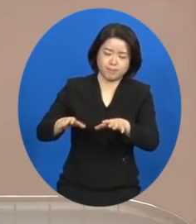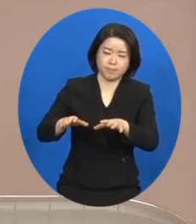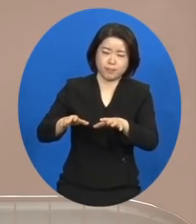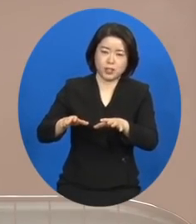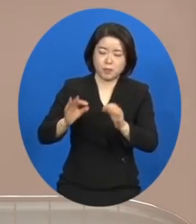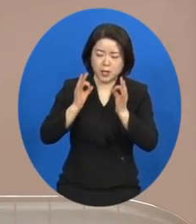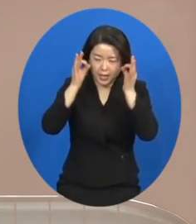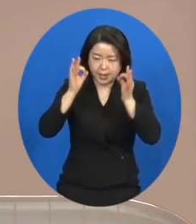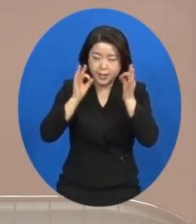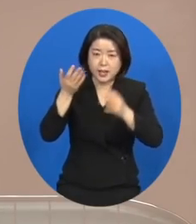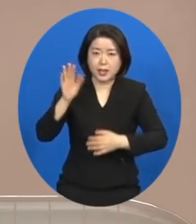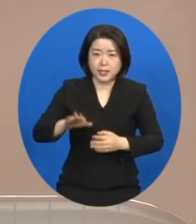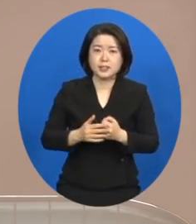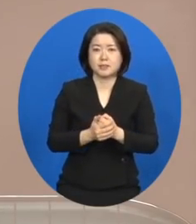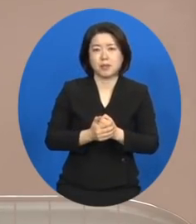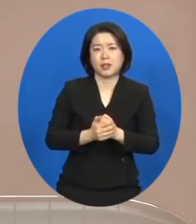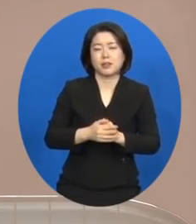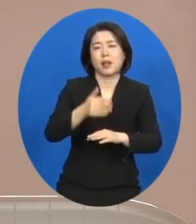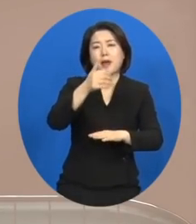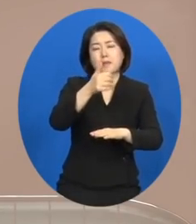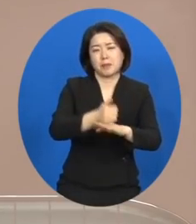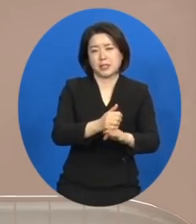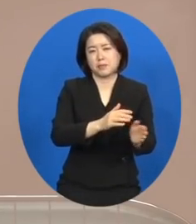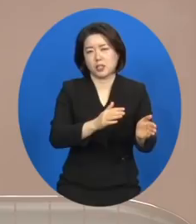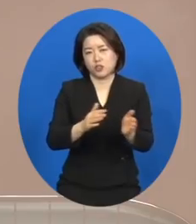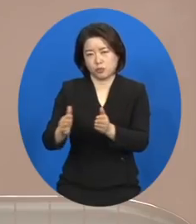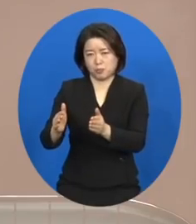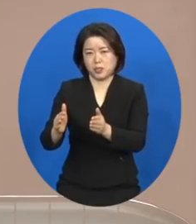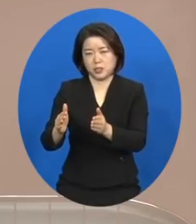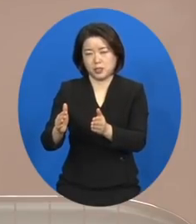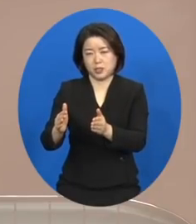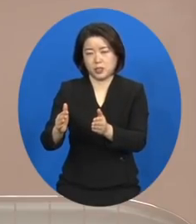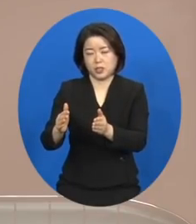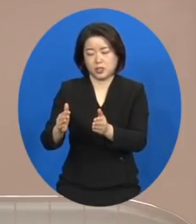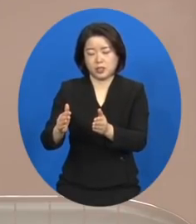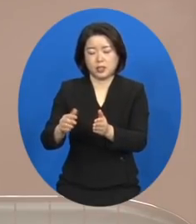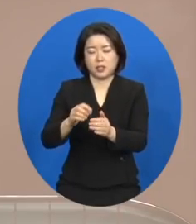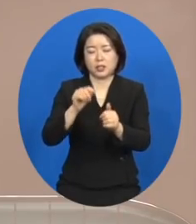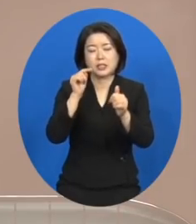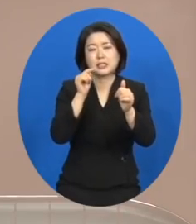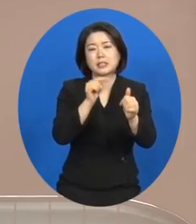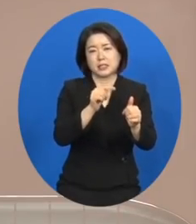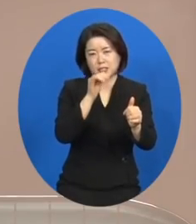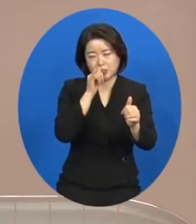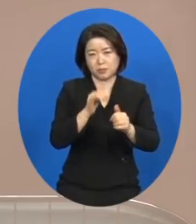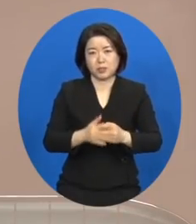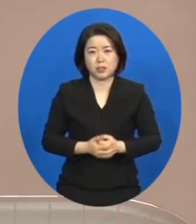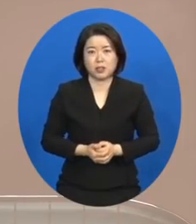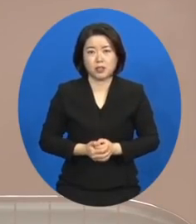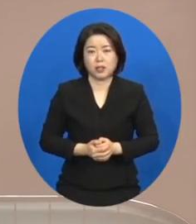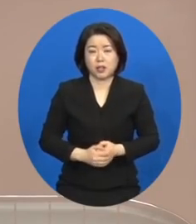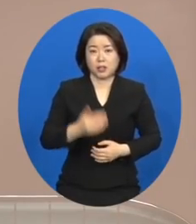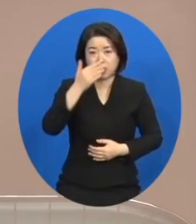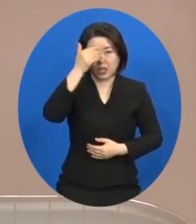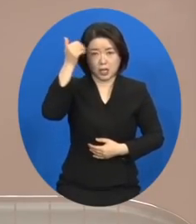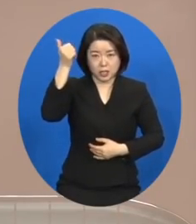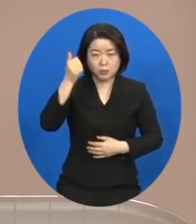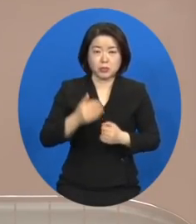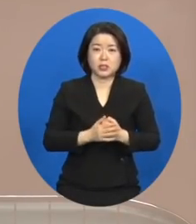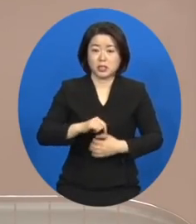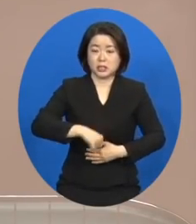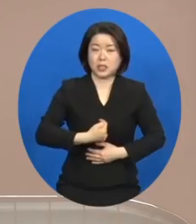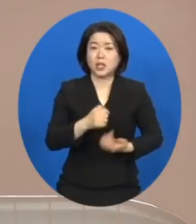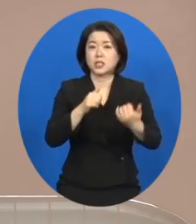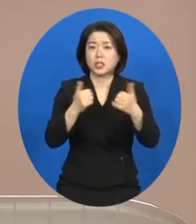결국에는 마지막을 준비해야 된다고 가족들에게 통고를 하게 됩니다. 그러자 할아버지께서 자신의